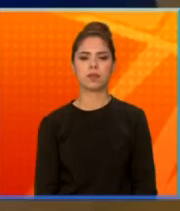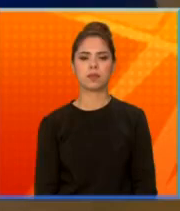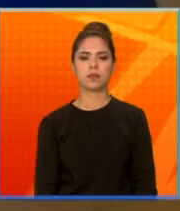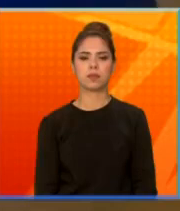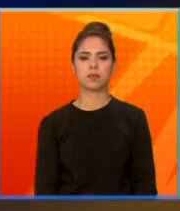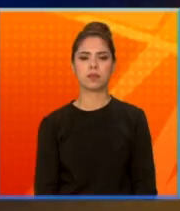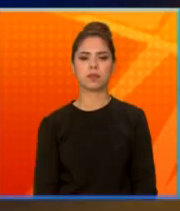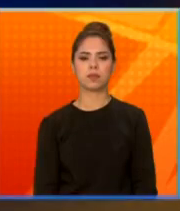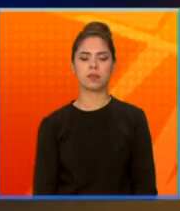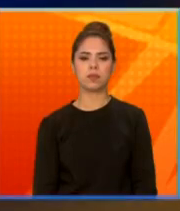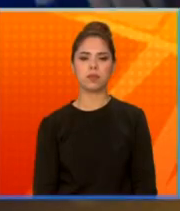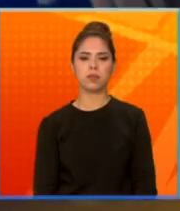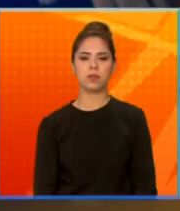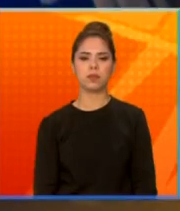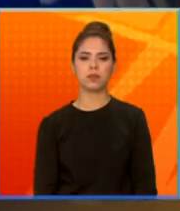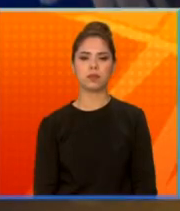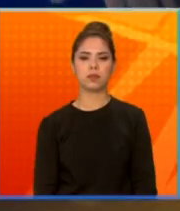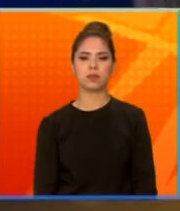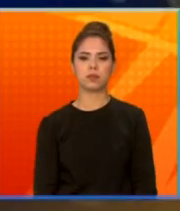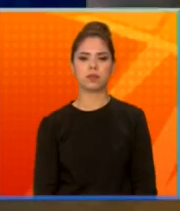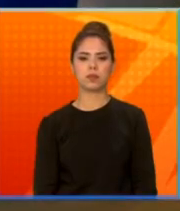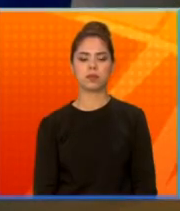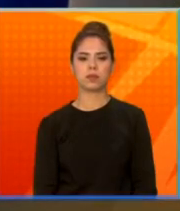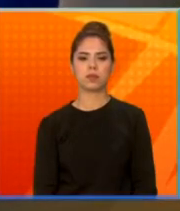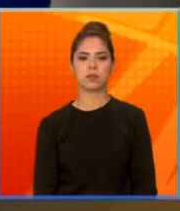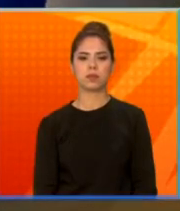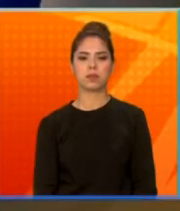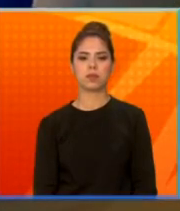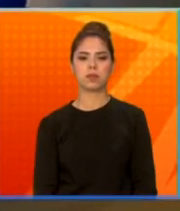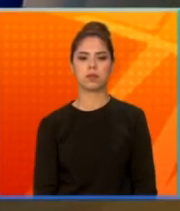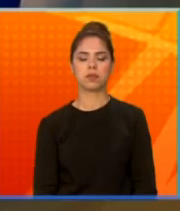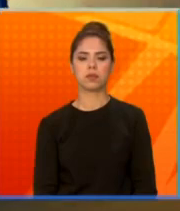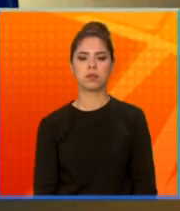32'de içerisinde mutluluk nasıl tarif edebiliriz